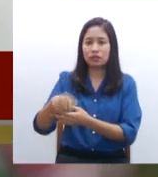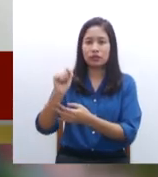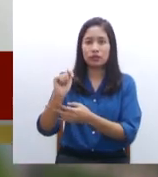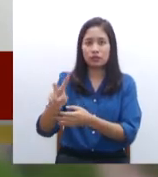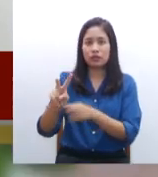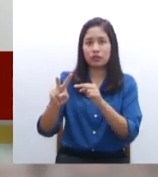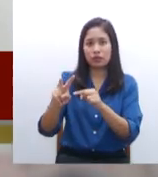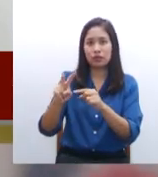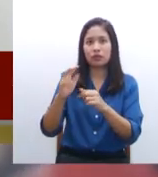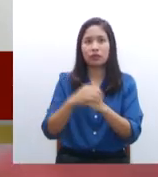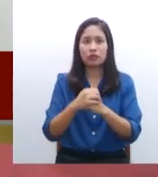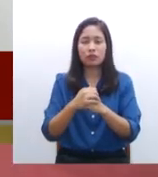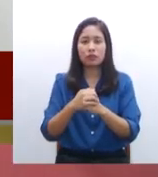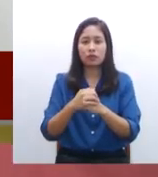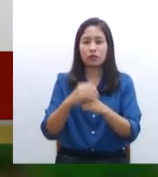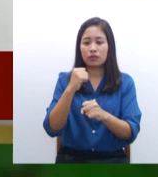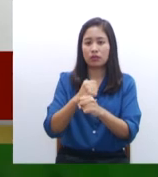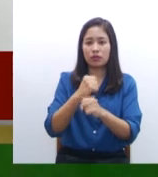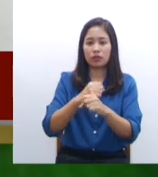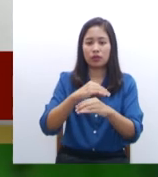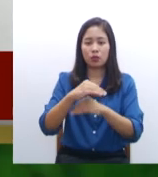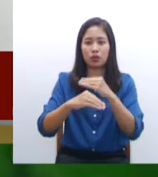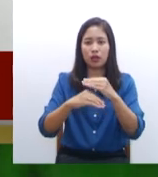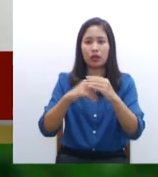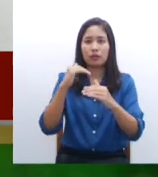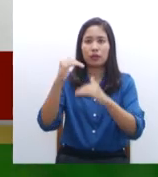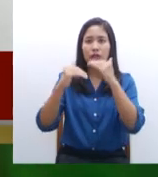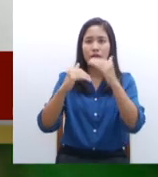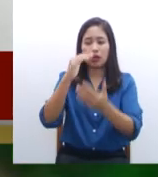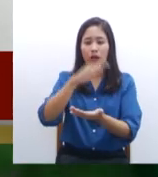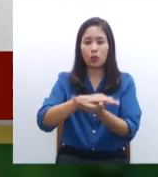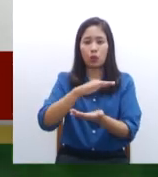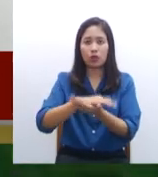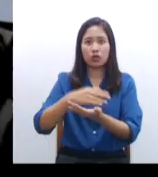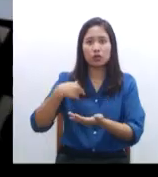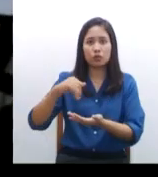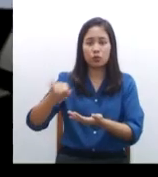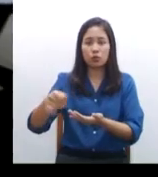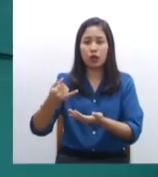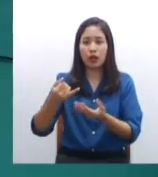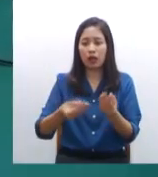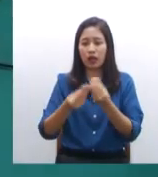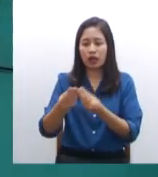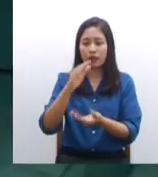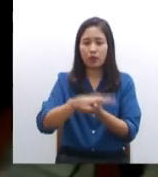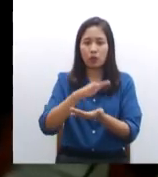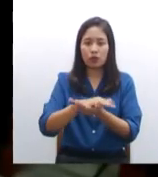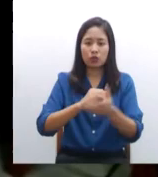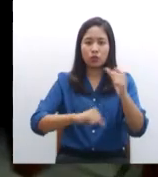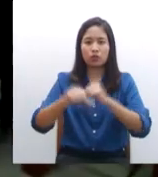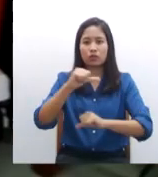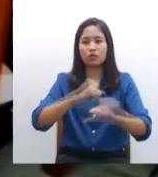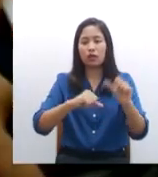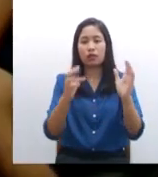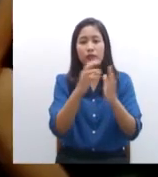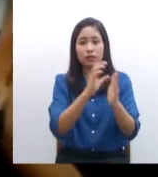าขั้นพื้นฐานดำเนินโครงการพัฒนาโรงเรียนจุฬาภรณราชวิทยาลัยให้เป็นโรงเรียนวิทยาศาสตร์ภูมิภาคเพื่อการก